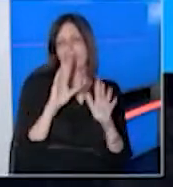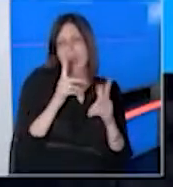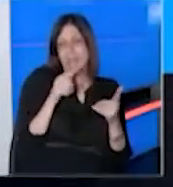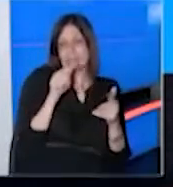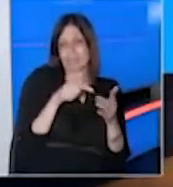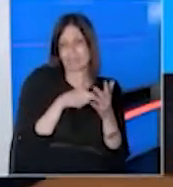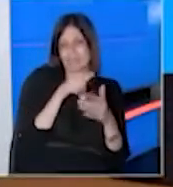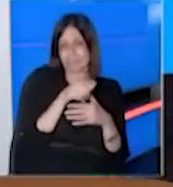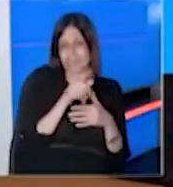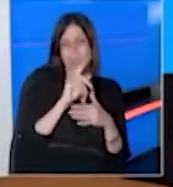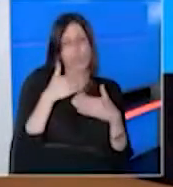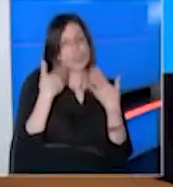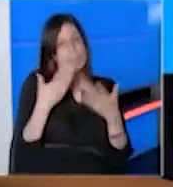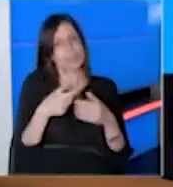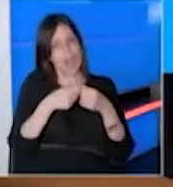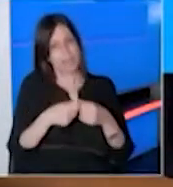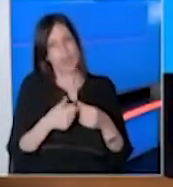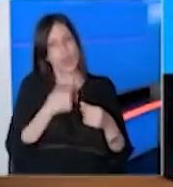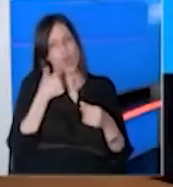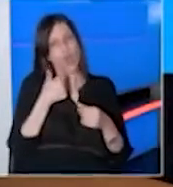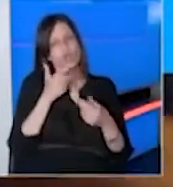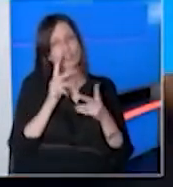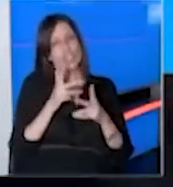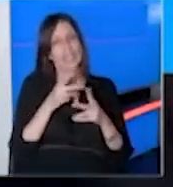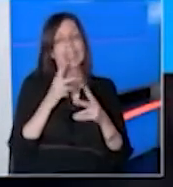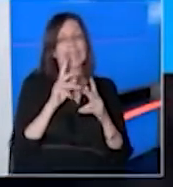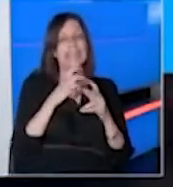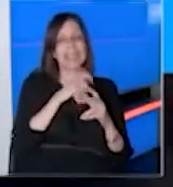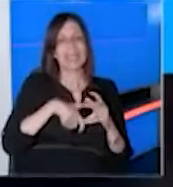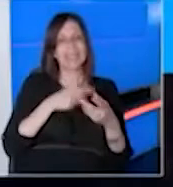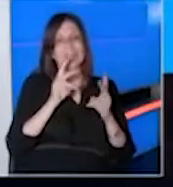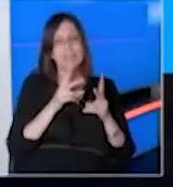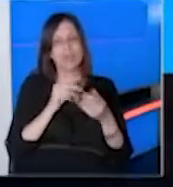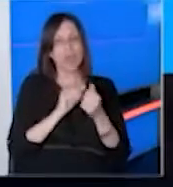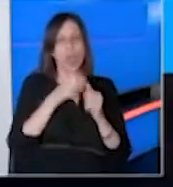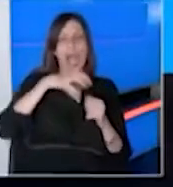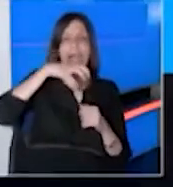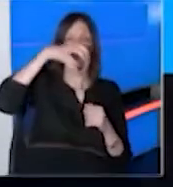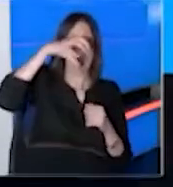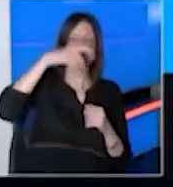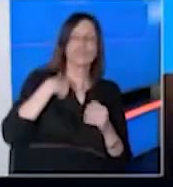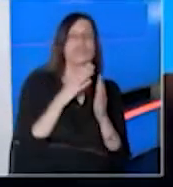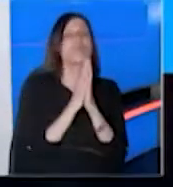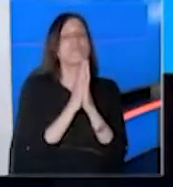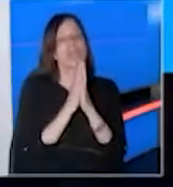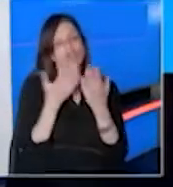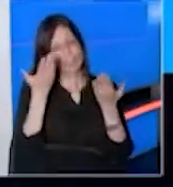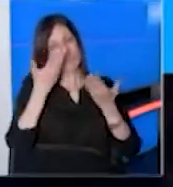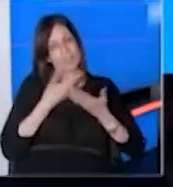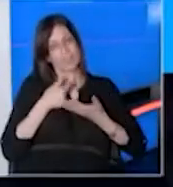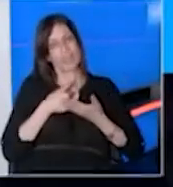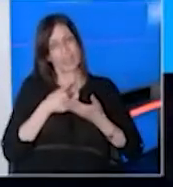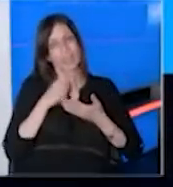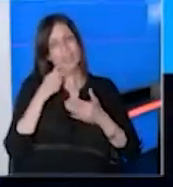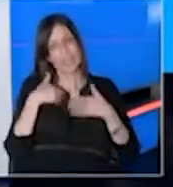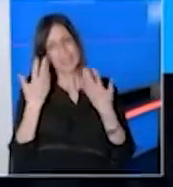למשל, לא נותנים לחברי ראש עיריית דימונה, או חברי ראש עיריית ערד, שמתחנן על זה בוועדת גבולות דרום? בוא, תן לי, יש לי, אני